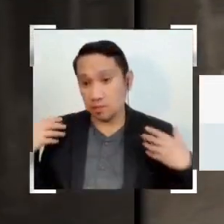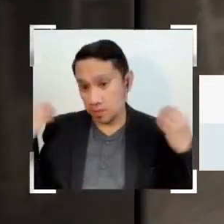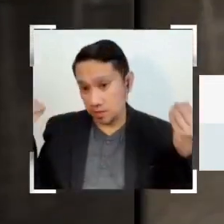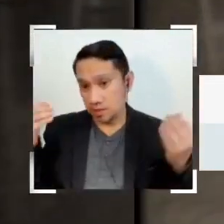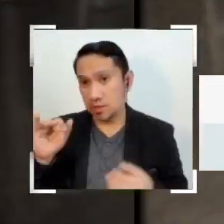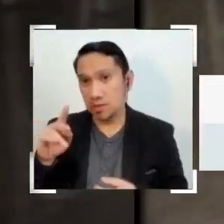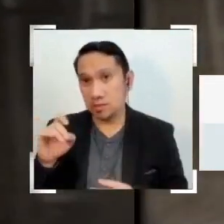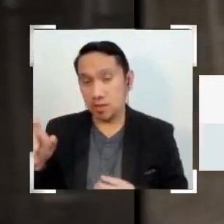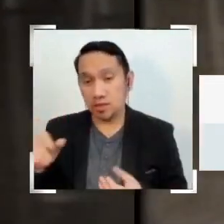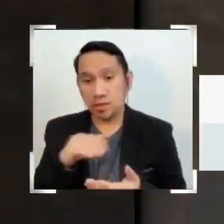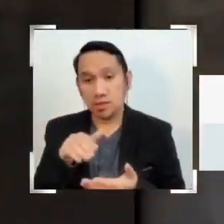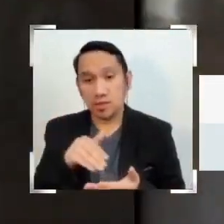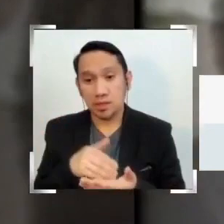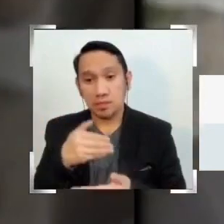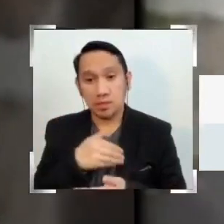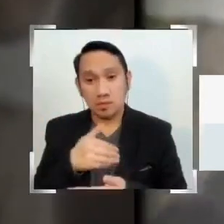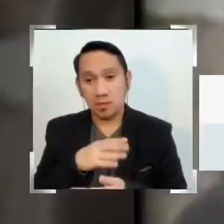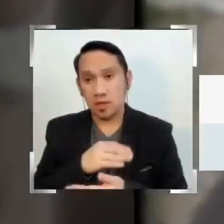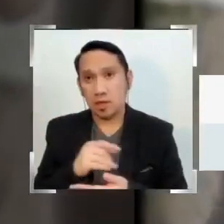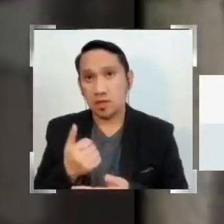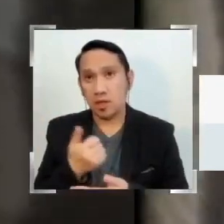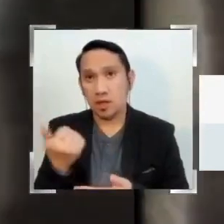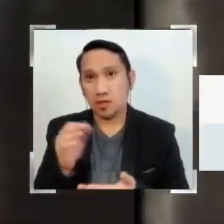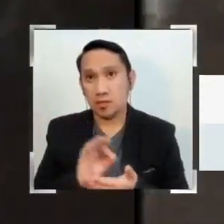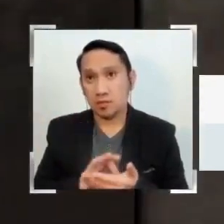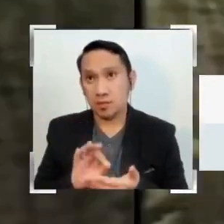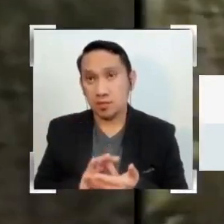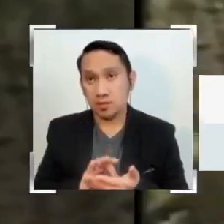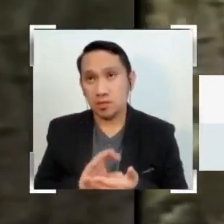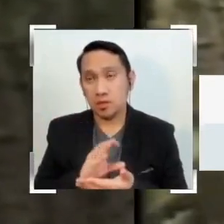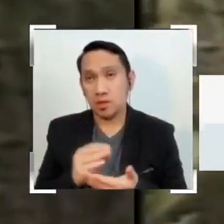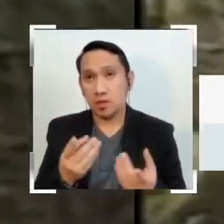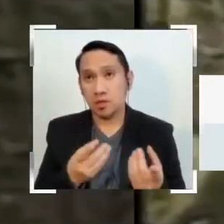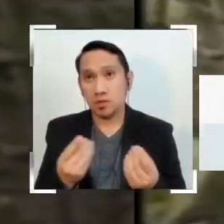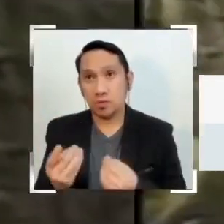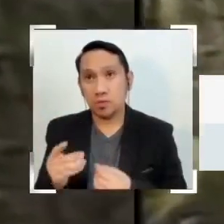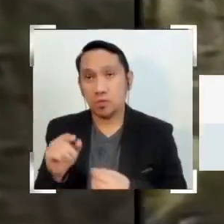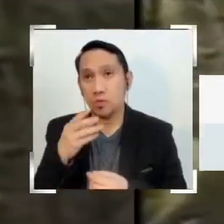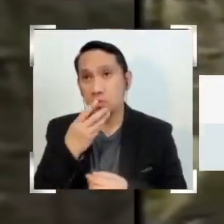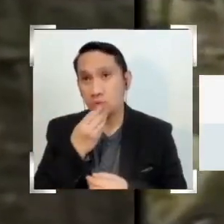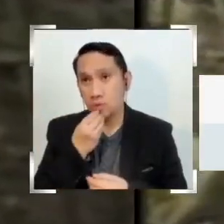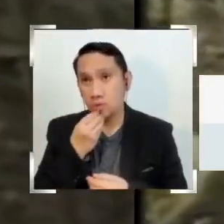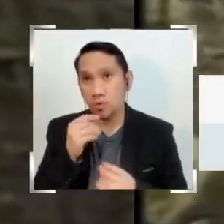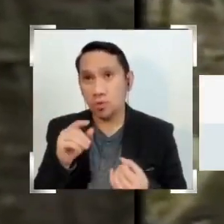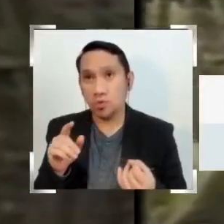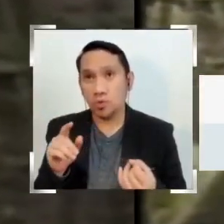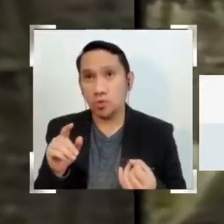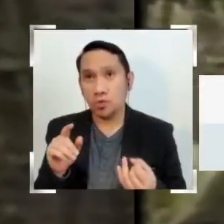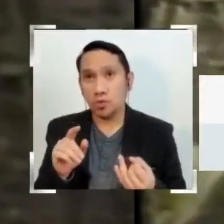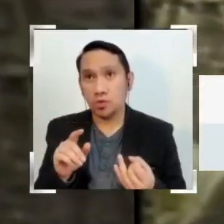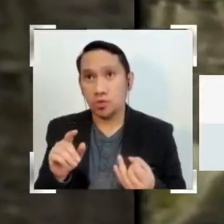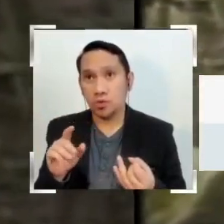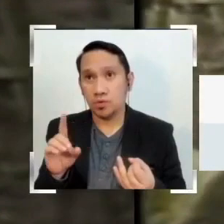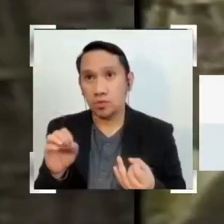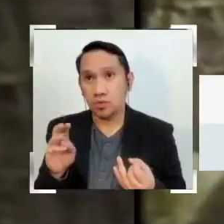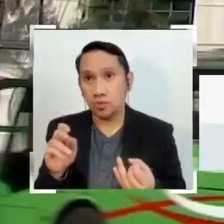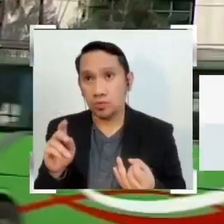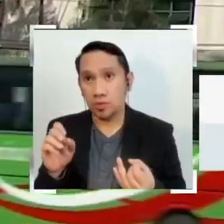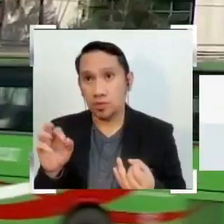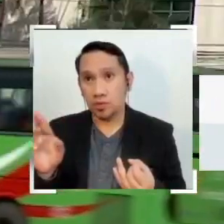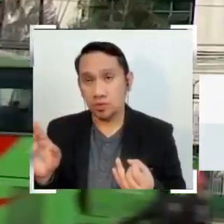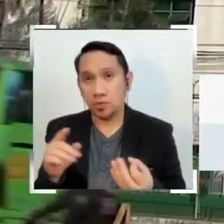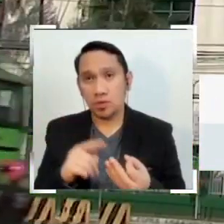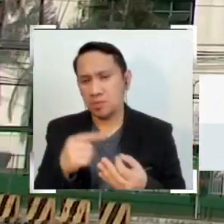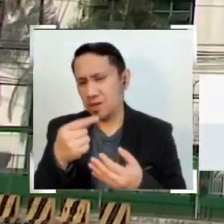at iba pang financial institutions at ginawa umanong dummies sina Bienvenido Tantoco Sr. at Dominador Santiago.